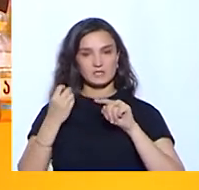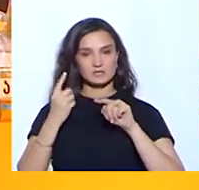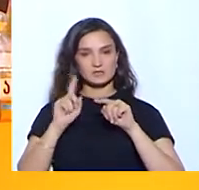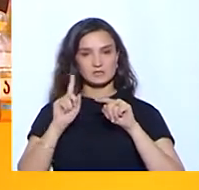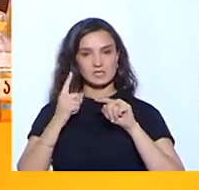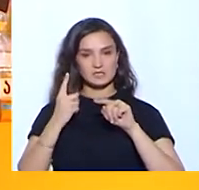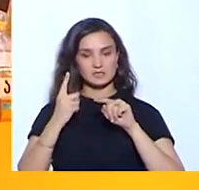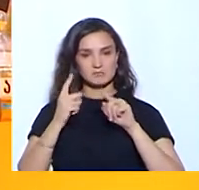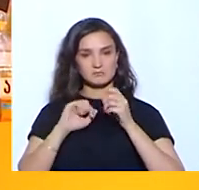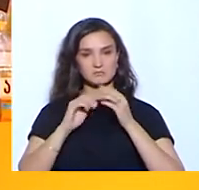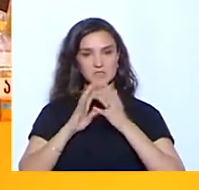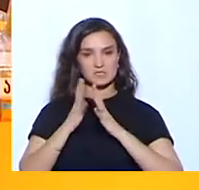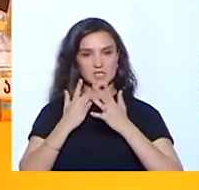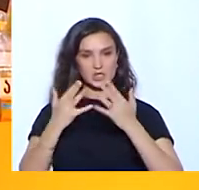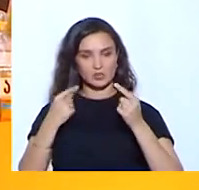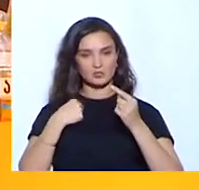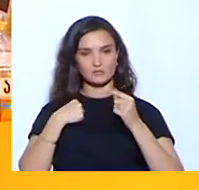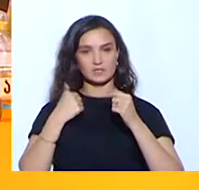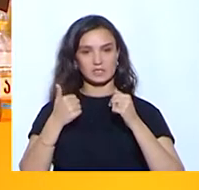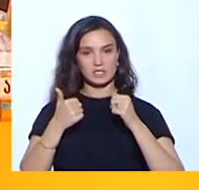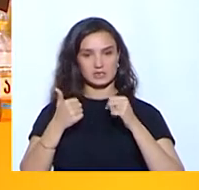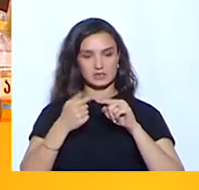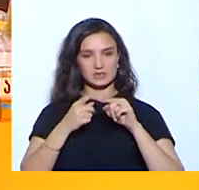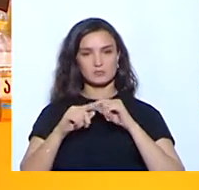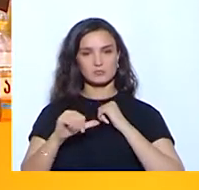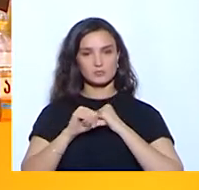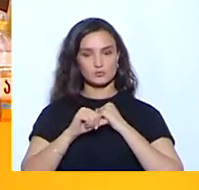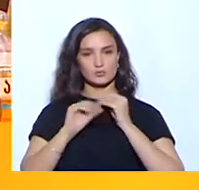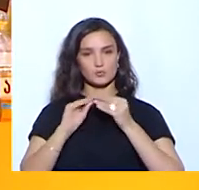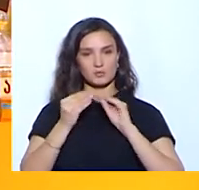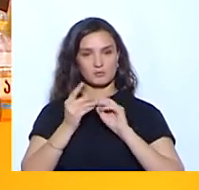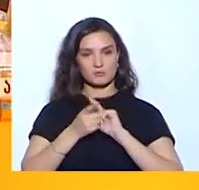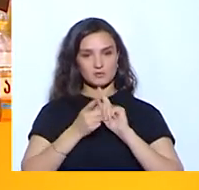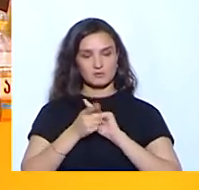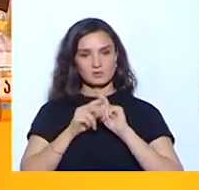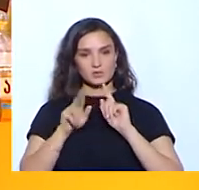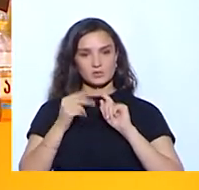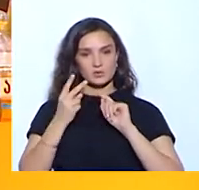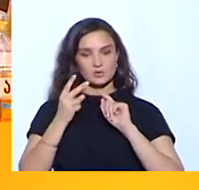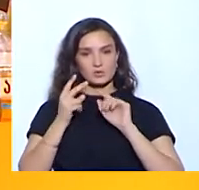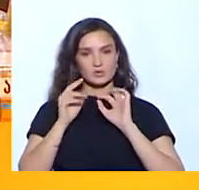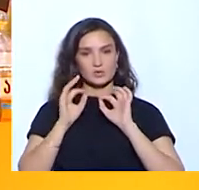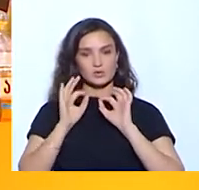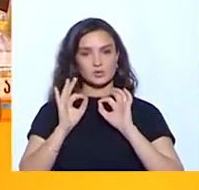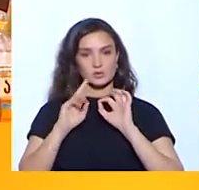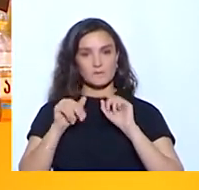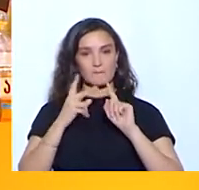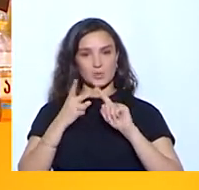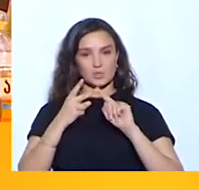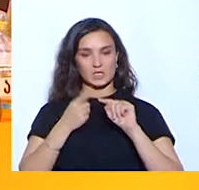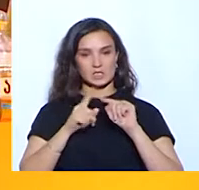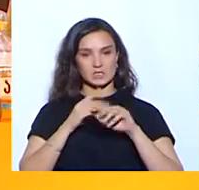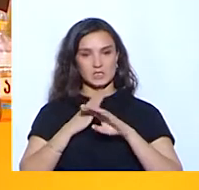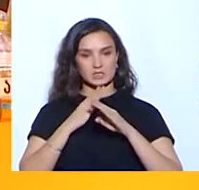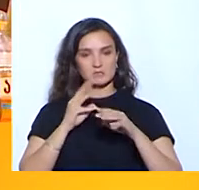ანუ ერთი მცენარეული ბოჭკო არის ჩვენი კარგი გასაღები პრობლემების მოსაგვარებლად და სწორი კარის გასაღებად, და მეორე, ეს